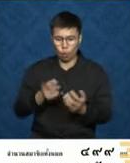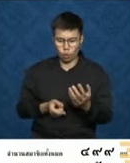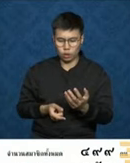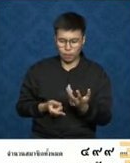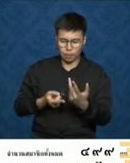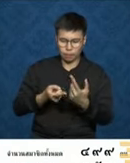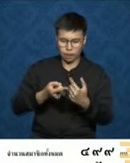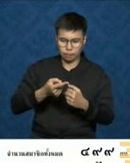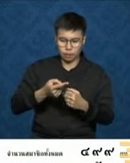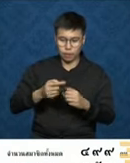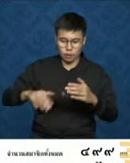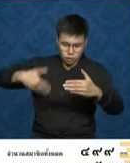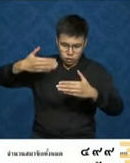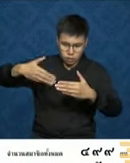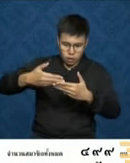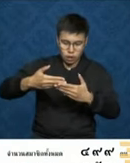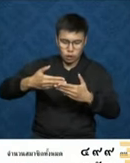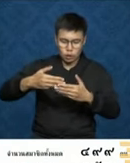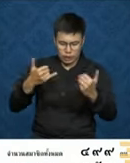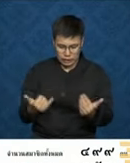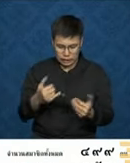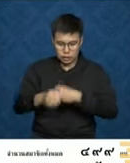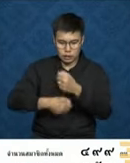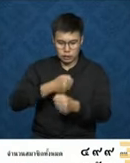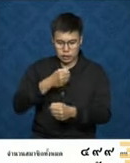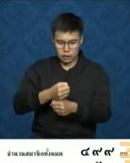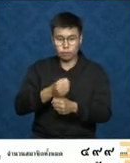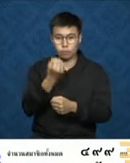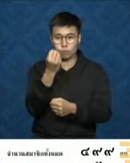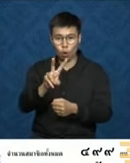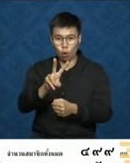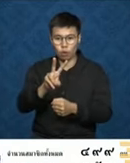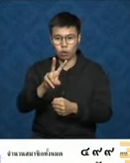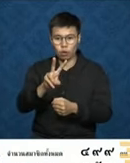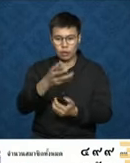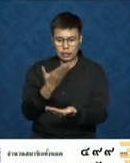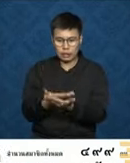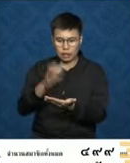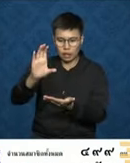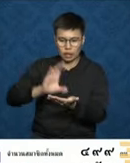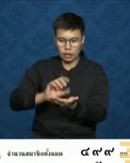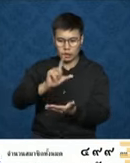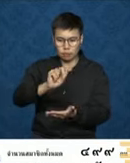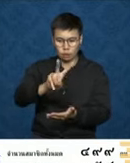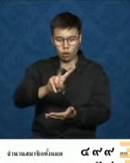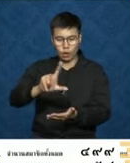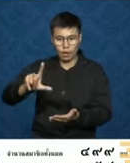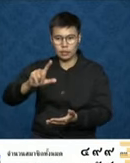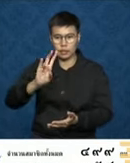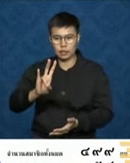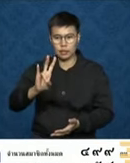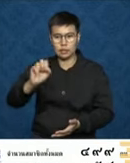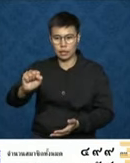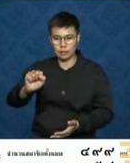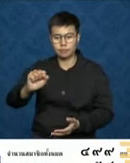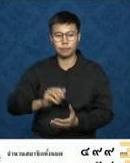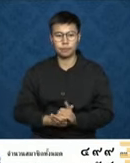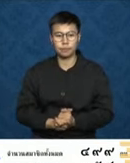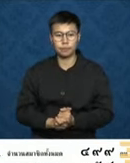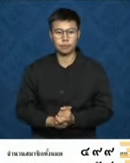ก็ประมาณ 12ปีกว่าแล้วค่ะด้วยงบประมาณ 22ล้านแสนบาท